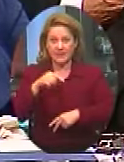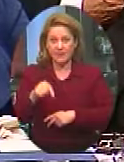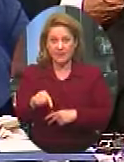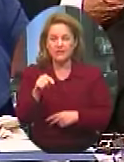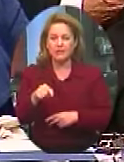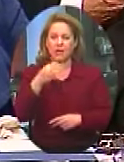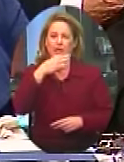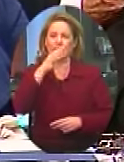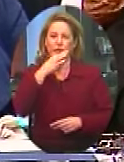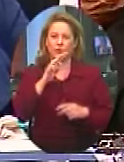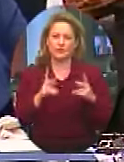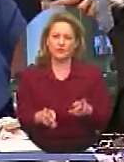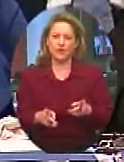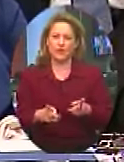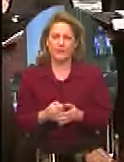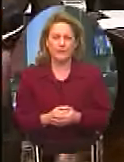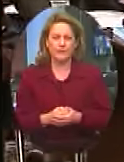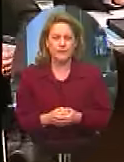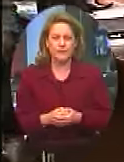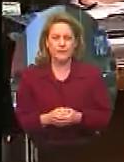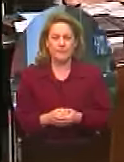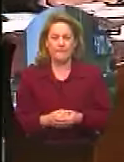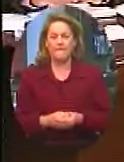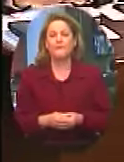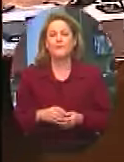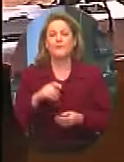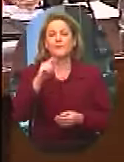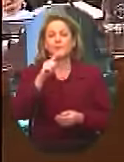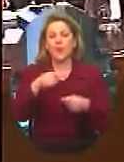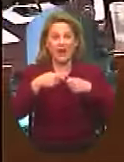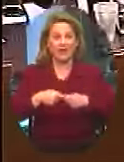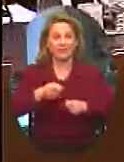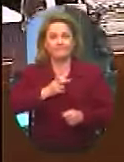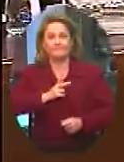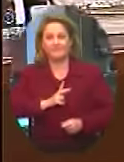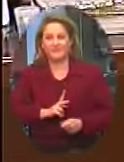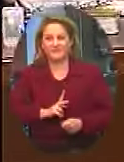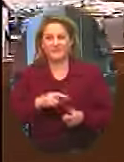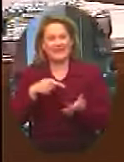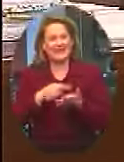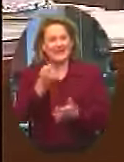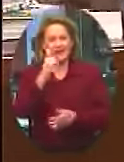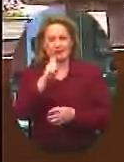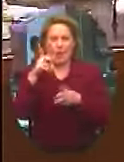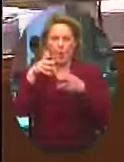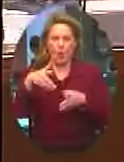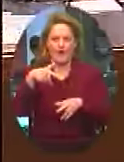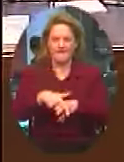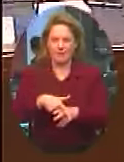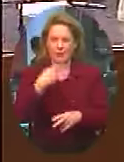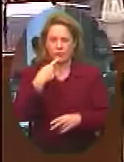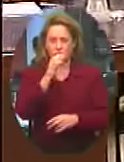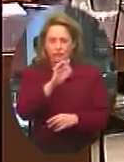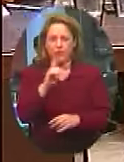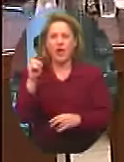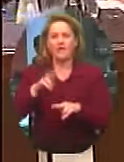האופטימלי. לא אידיאלי, כי אין דבר כזה. חברי הכנסת שהתאפקו וכמעט ולא התפרצו לדבריו של ראש הממשלה, פתחו בסדרת